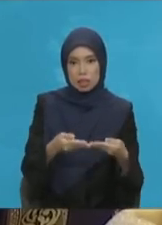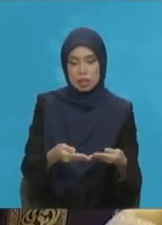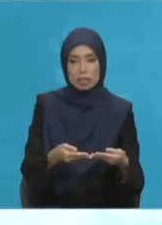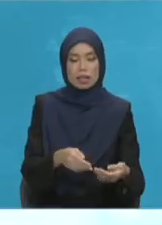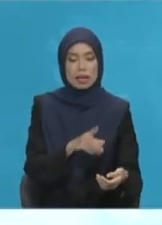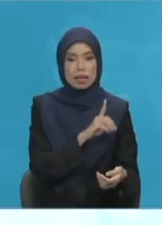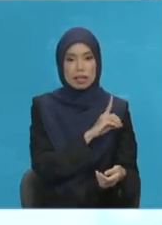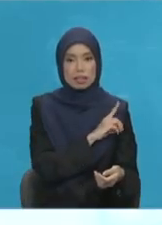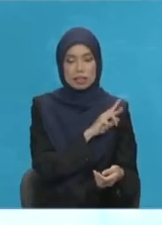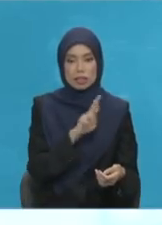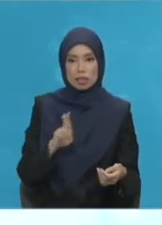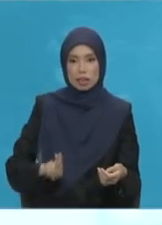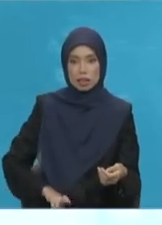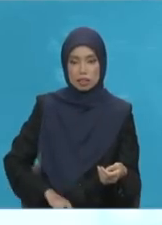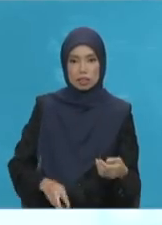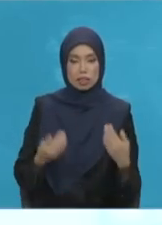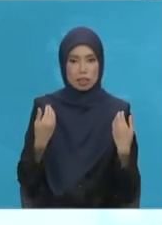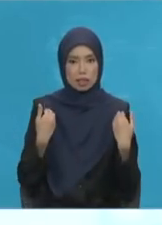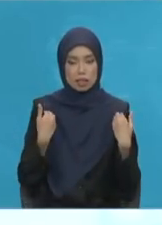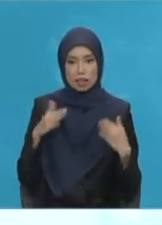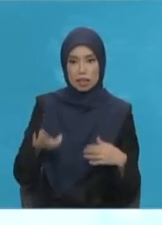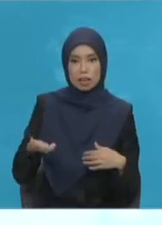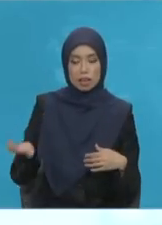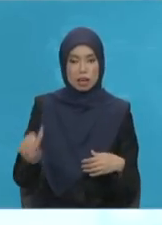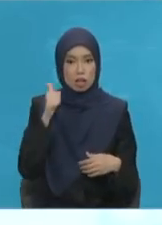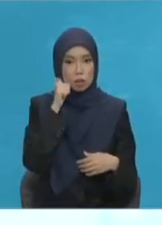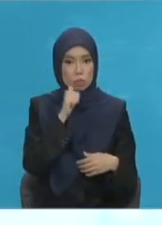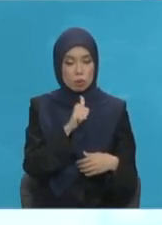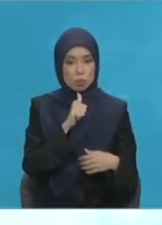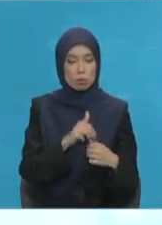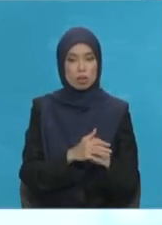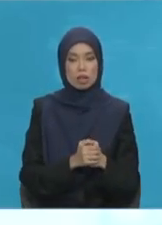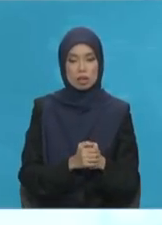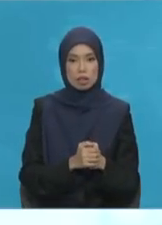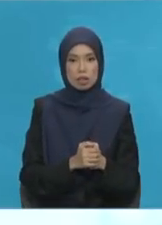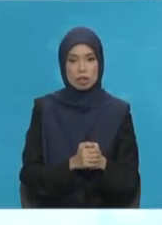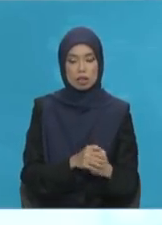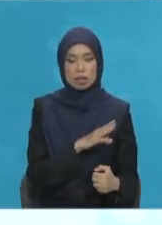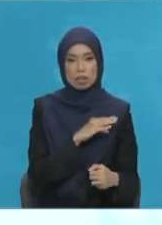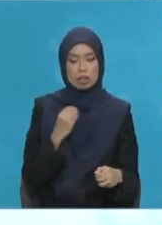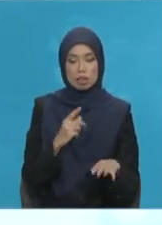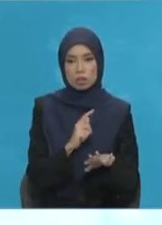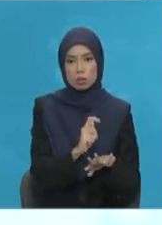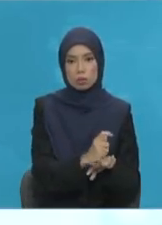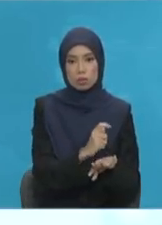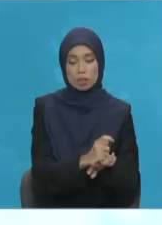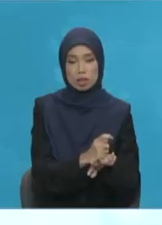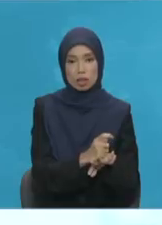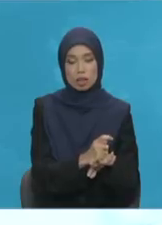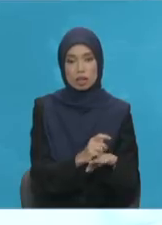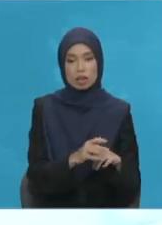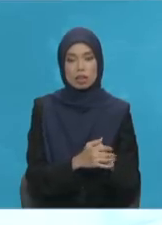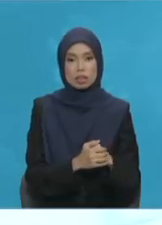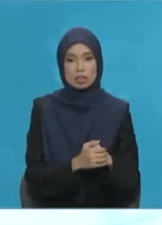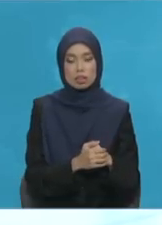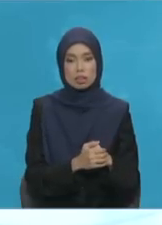yang berupa seorang kanak-kanak perempuan dan pertengahan di Raja terdiring daripada